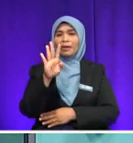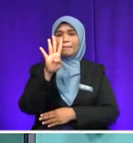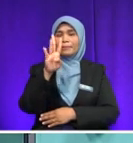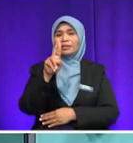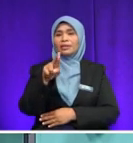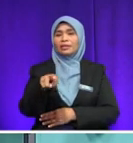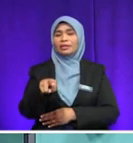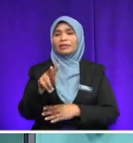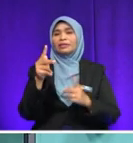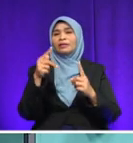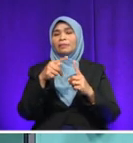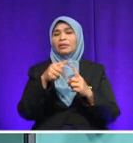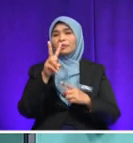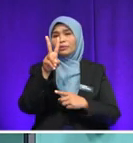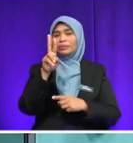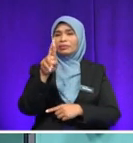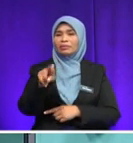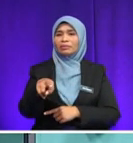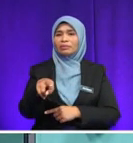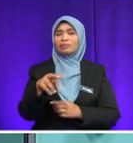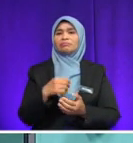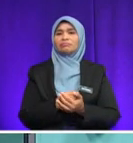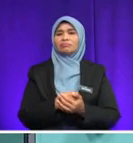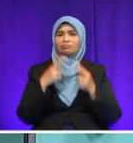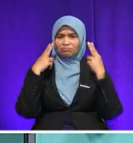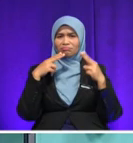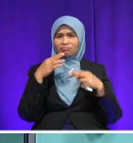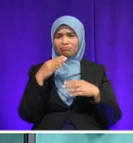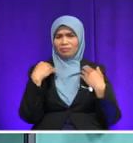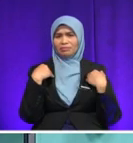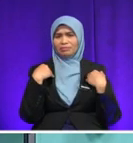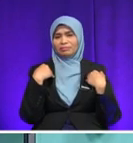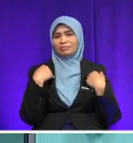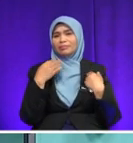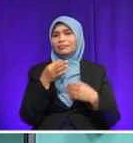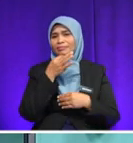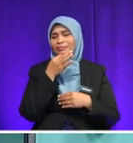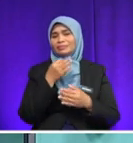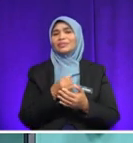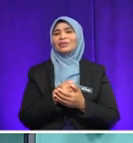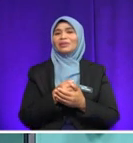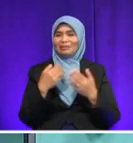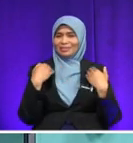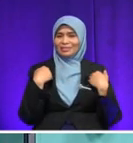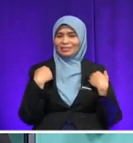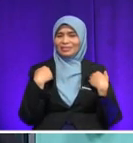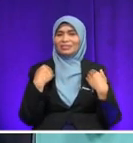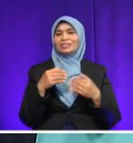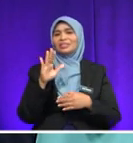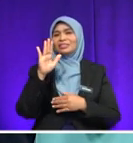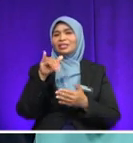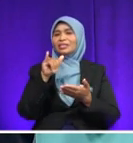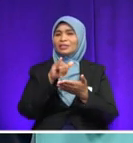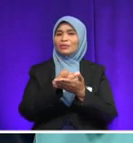rakaat kepada dua rakaat Ustaz Adakah ada ya oke Ada yaitu